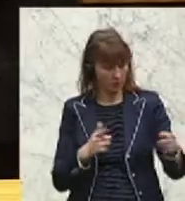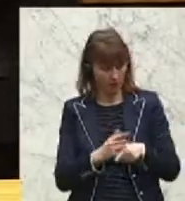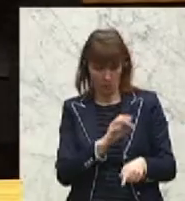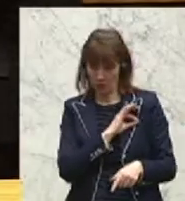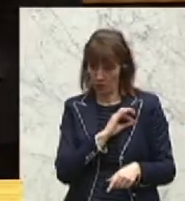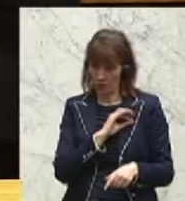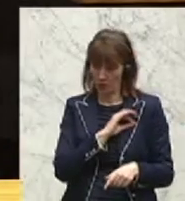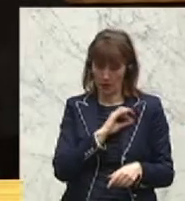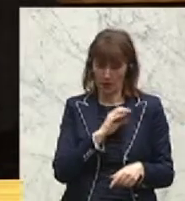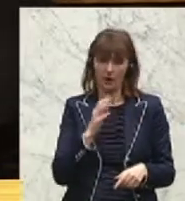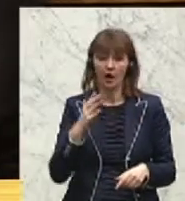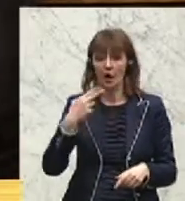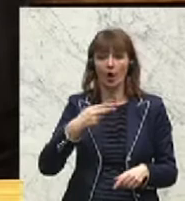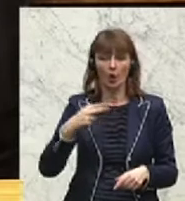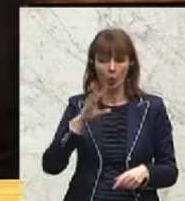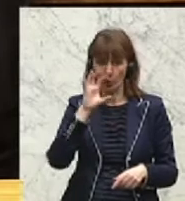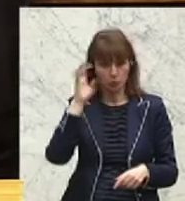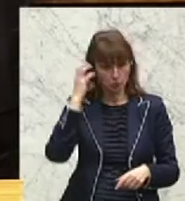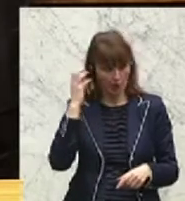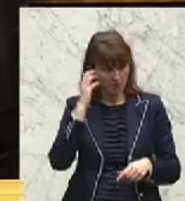Hunsdorfer mitteilt,